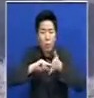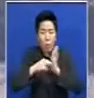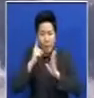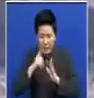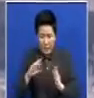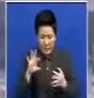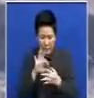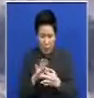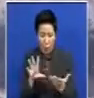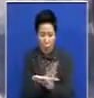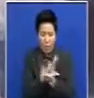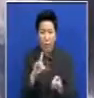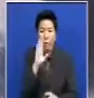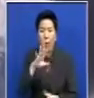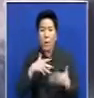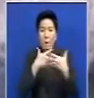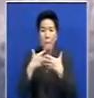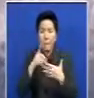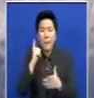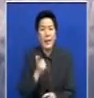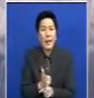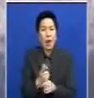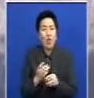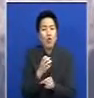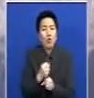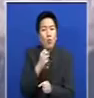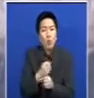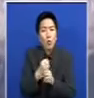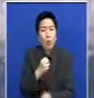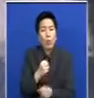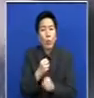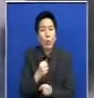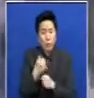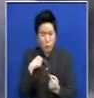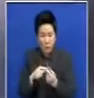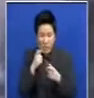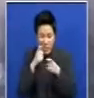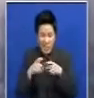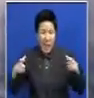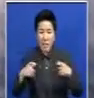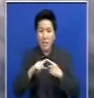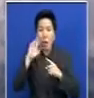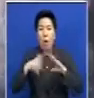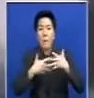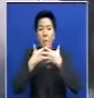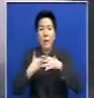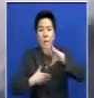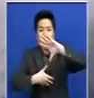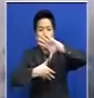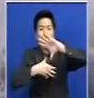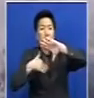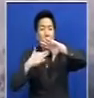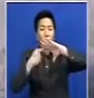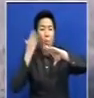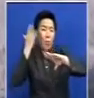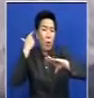กิจของประเทศควายไบซันเป็นสัตว์เลี้ยงลูกด้วยนมที่มีขนาดใหญ่ที่สุดในภูมิภาคอเมริกาเหนือโดยในอดีตจำนวน